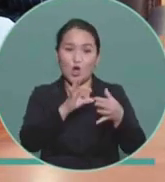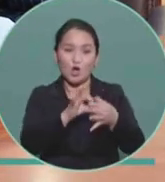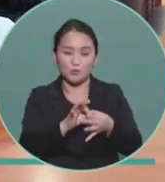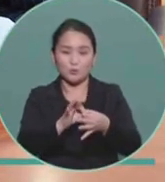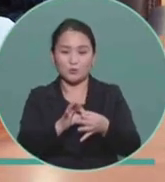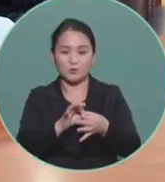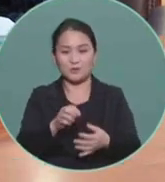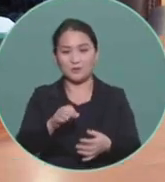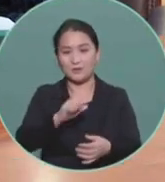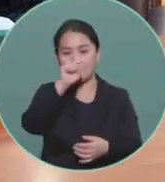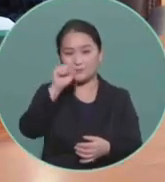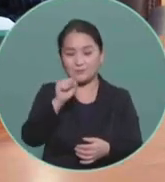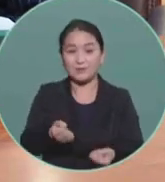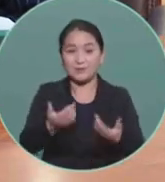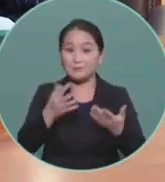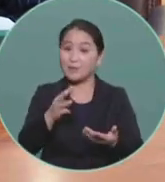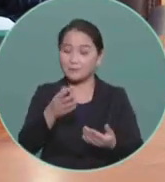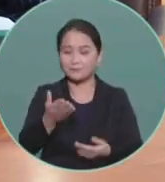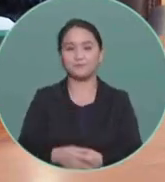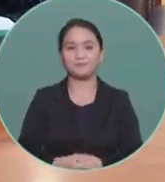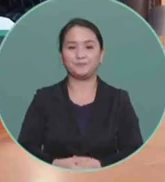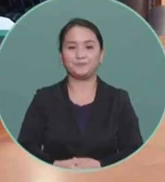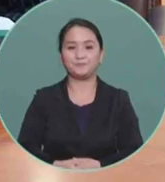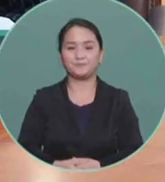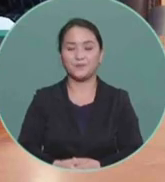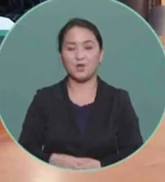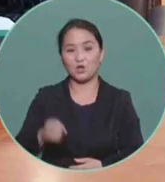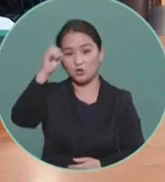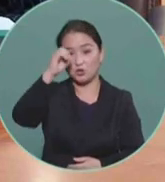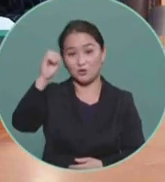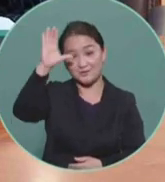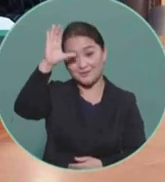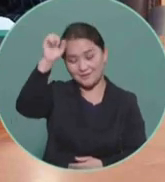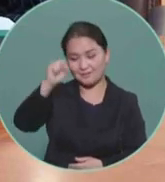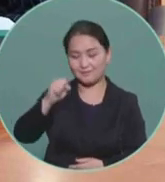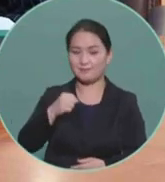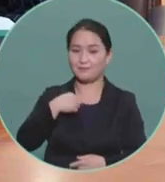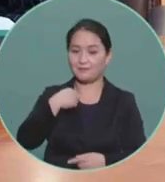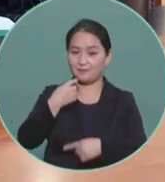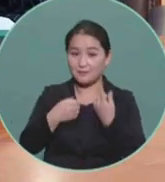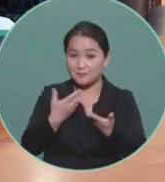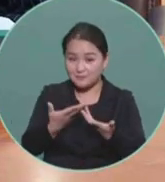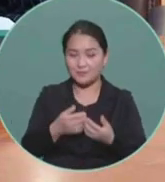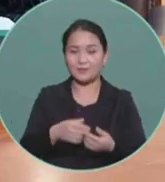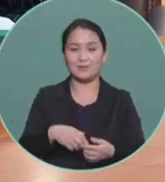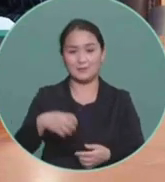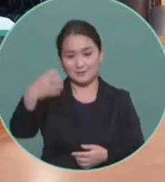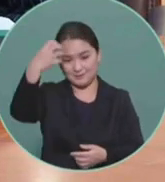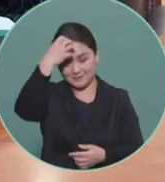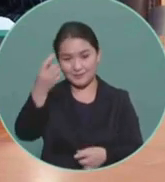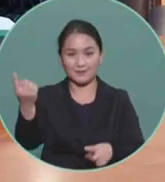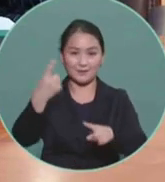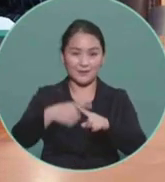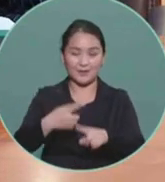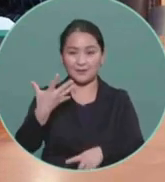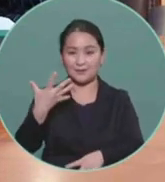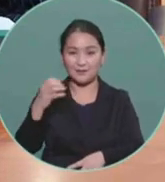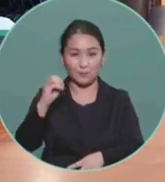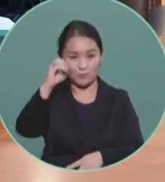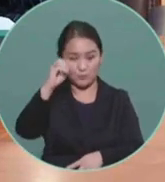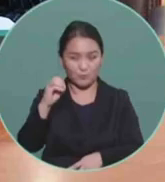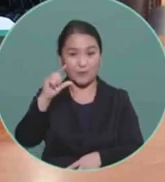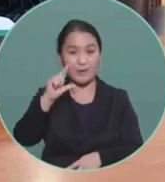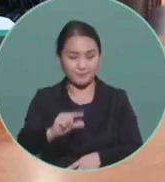иргэдийн хардлага байна л та тийм. Тэр ихтэй тань. Тий, сая ерхий сайд ажиллахтаа хэлсэн засгийн газар дахиад 50% хямдруулсан. Төрөө жил